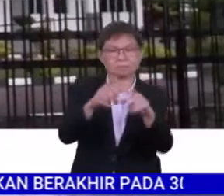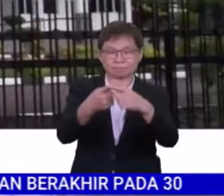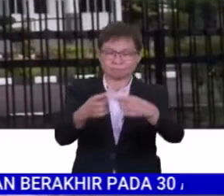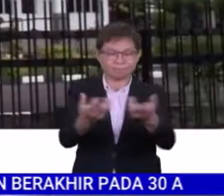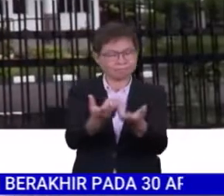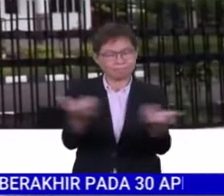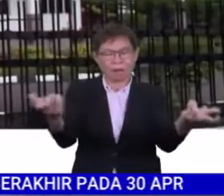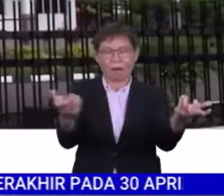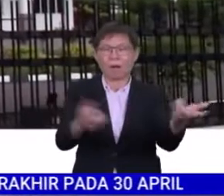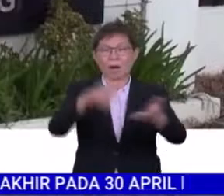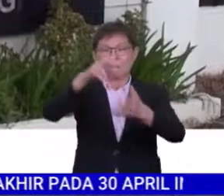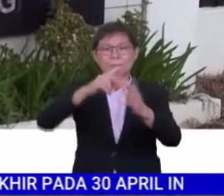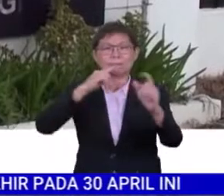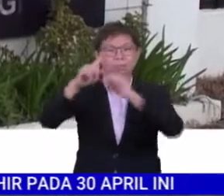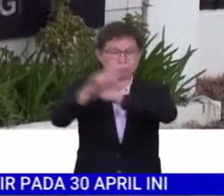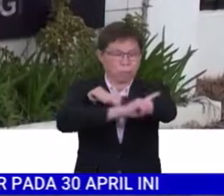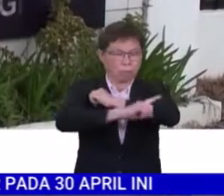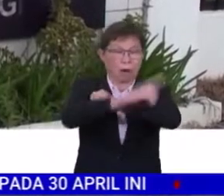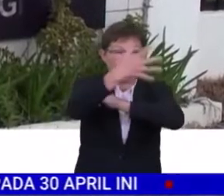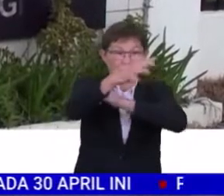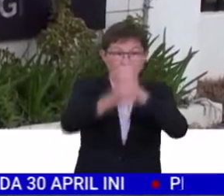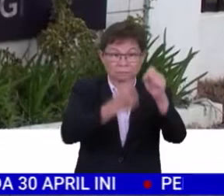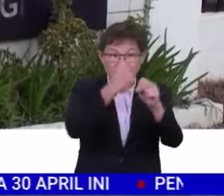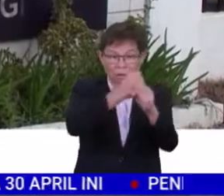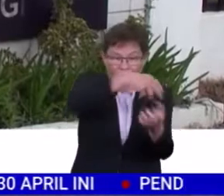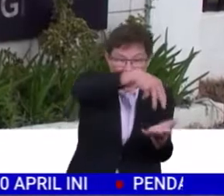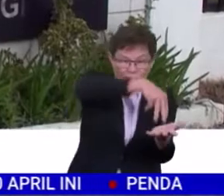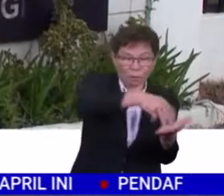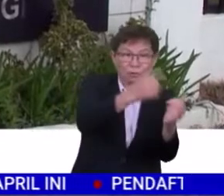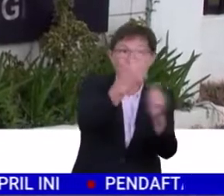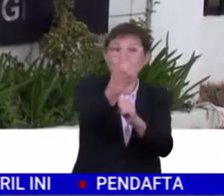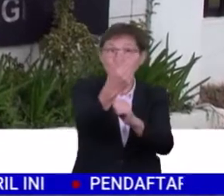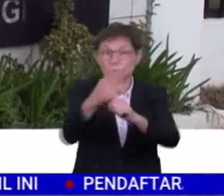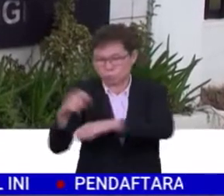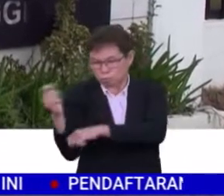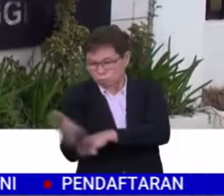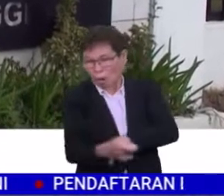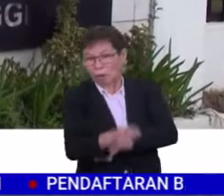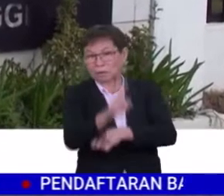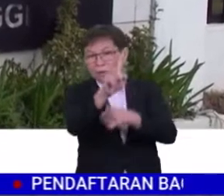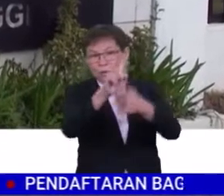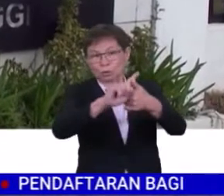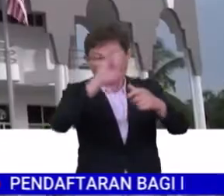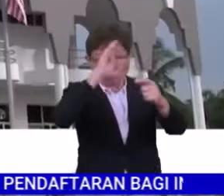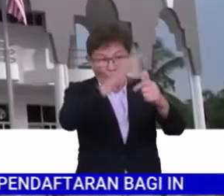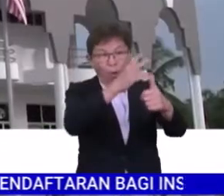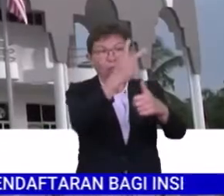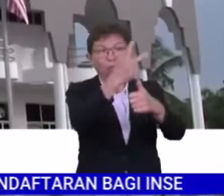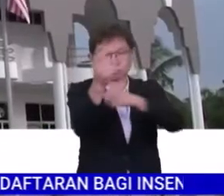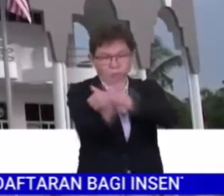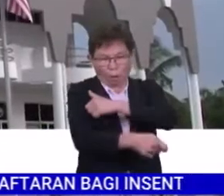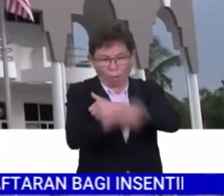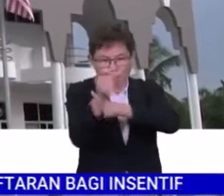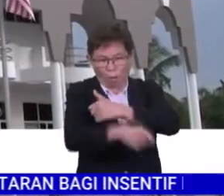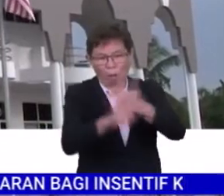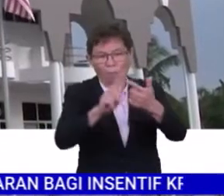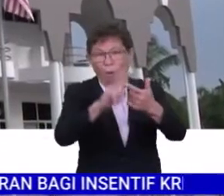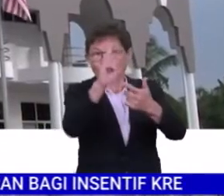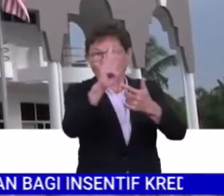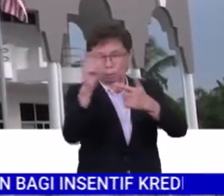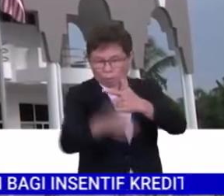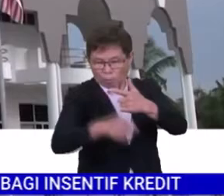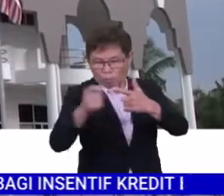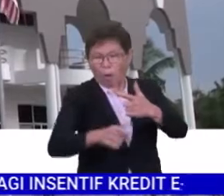Rusia menjatuhkan hukuman 15 tahun penjara dengan Duo sebatan bagi setiap pertumbuhan yang dijalankan secara serentak